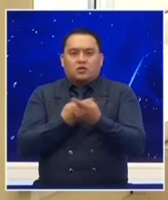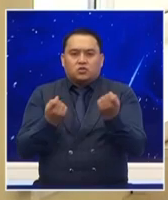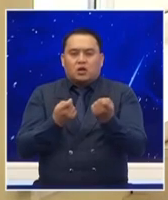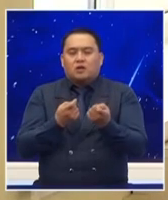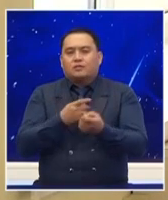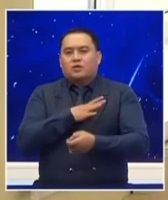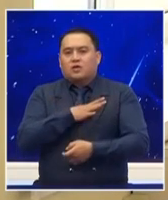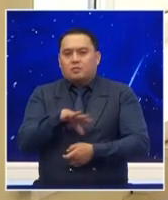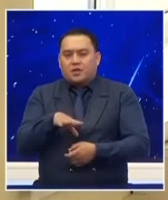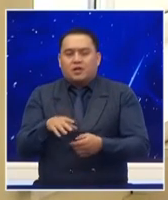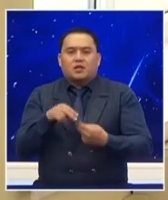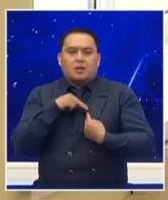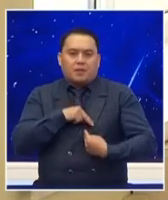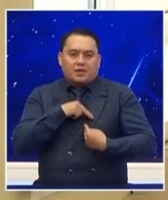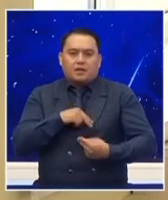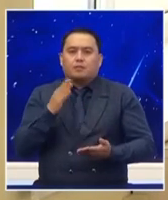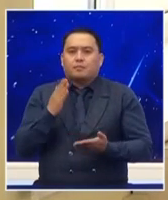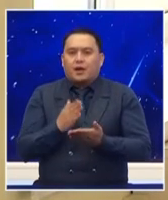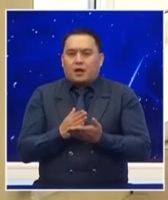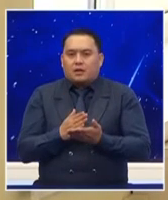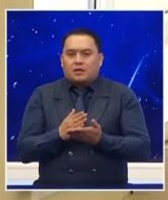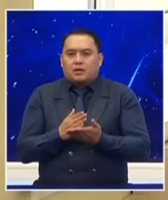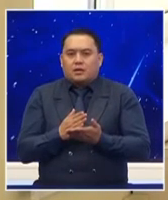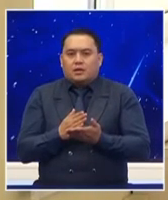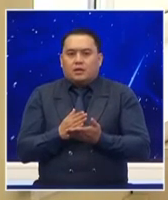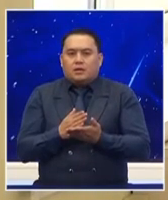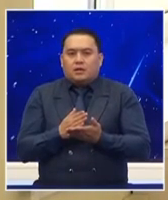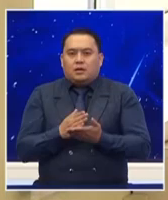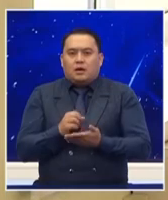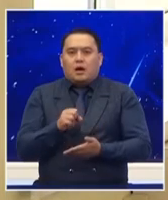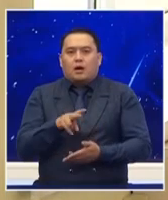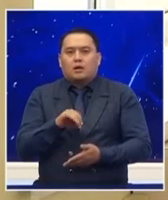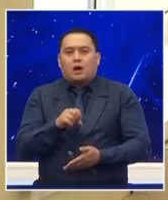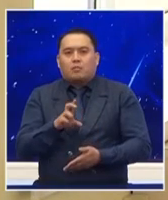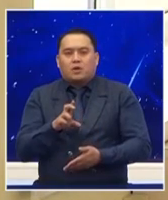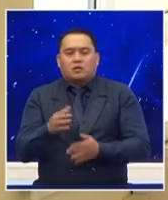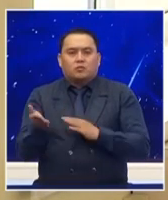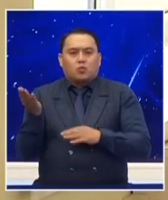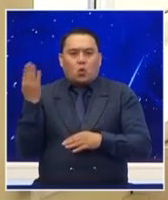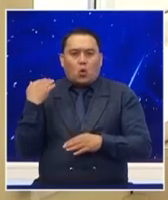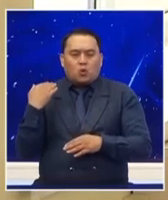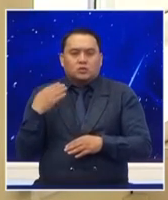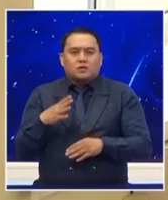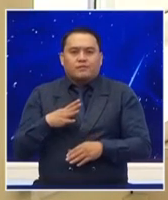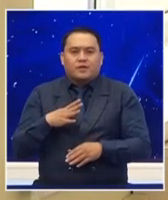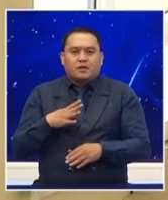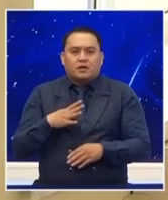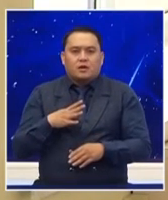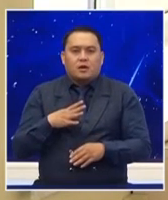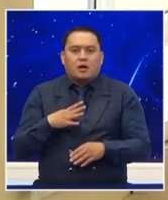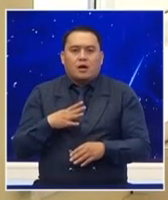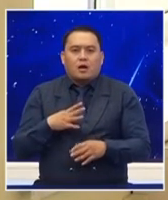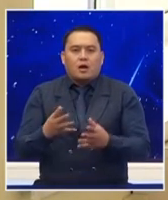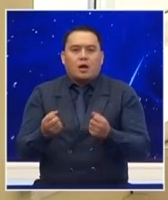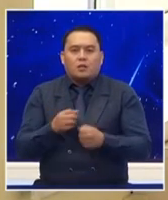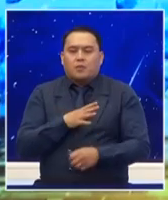жетпей жатқан еңбектері бар. Ол еңбектер әсіресе төте араб жазуымен жазылғандықтан кезінде кеңес дәуірінде қолға алынбай